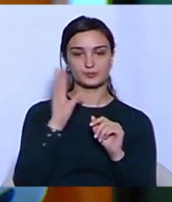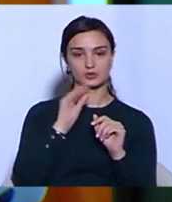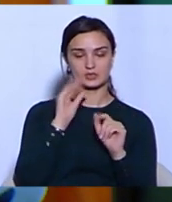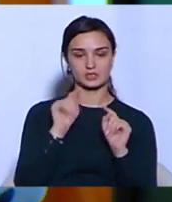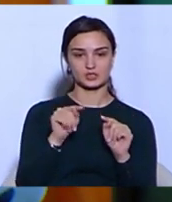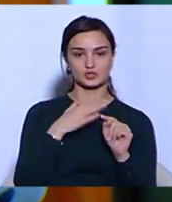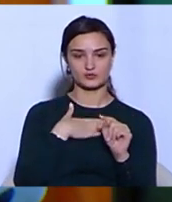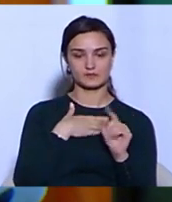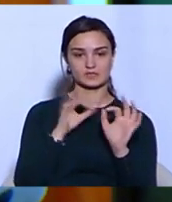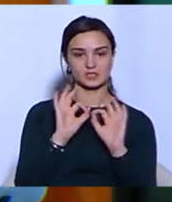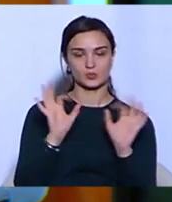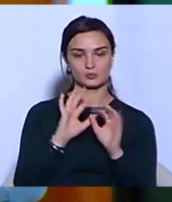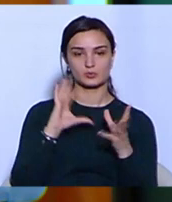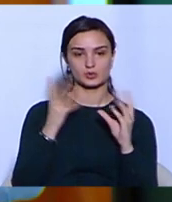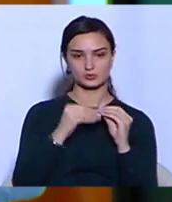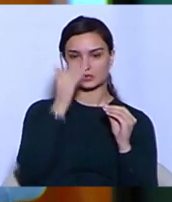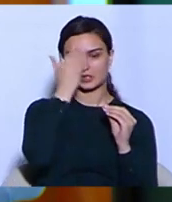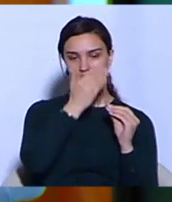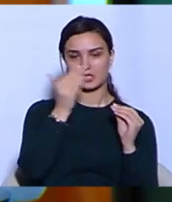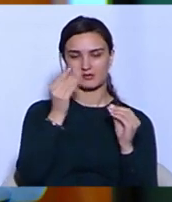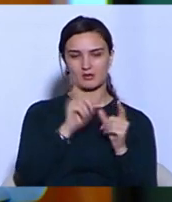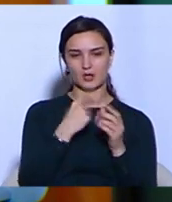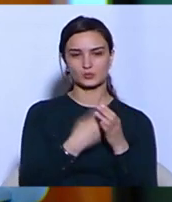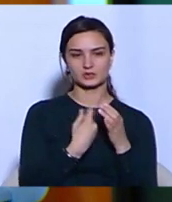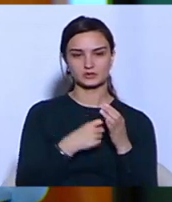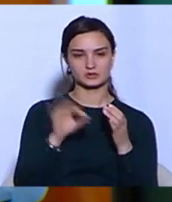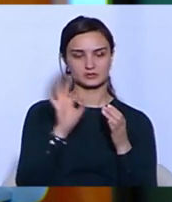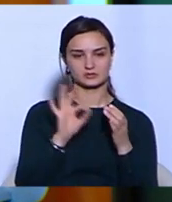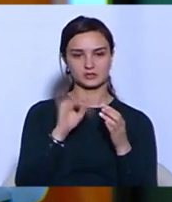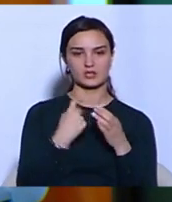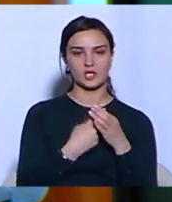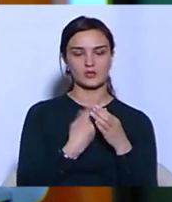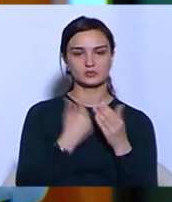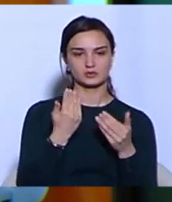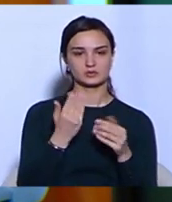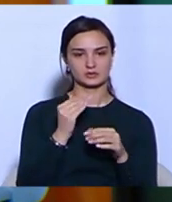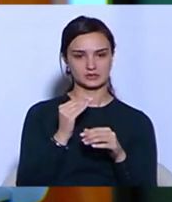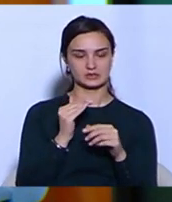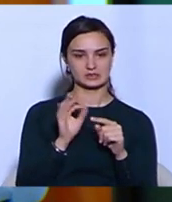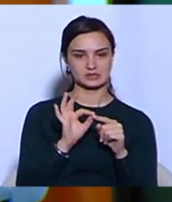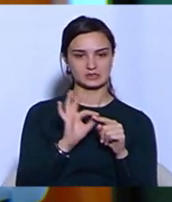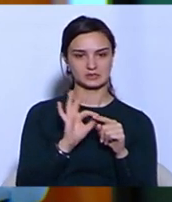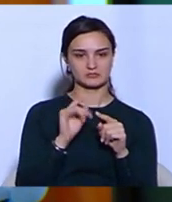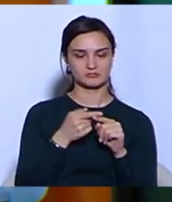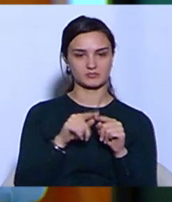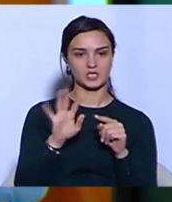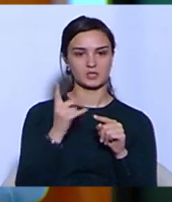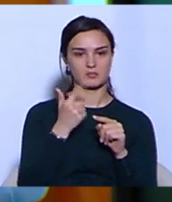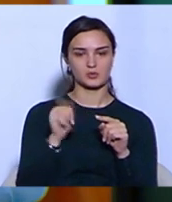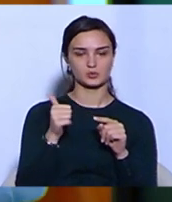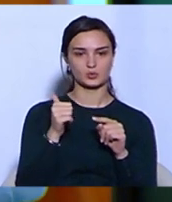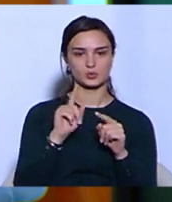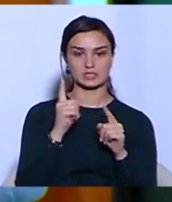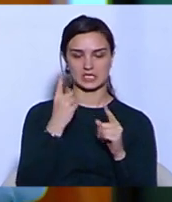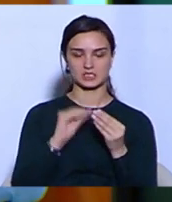როდესაც ჩვენ საუბრობთ ზოგადად აუტიზმის სპექტრის აშლილობაზე, აუტიზმის სპექტრის აშლილობა არ უნდა აღვიქვათ როგორც მხოლოდ ერთი